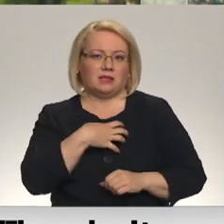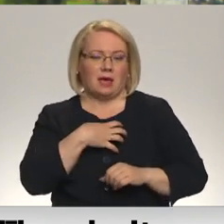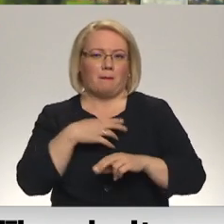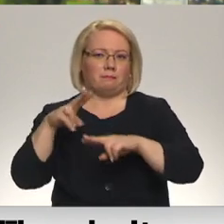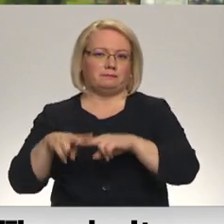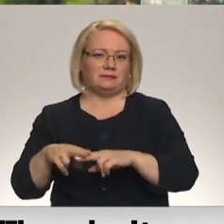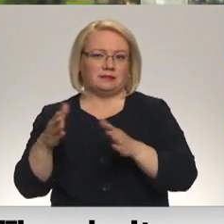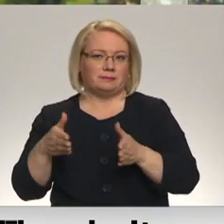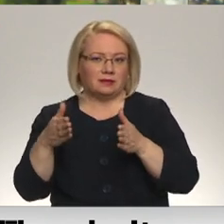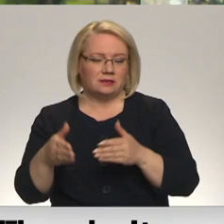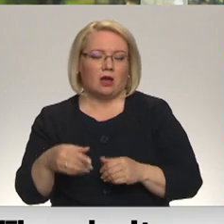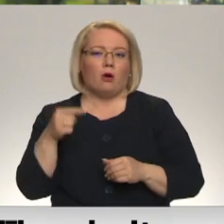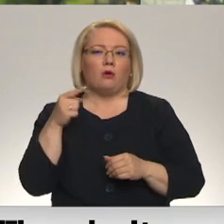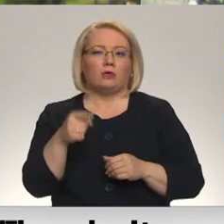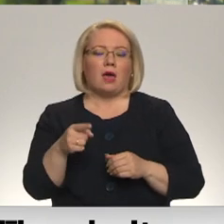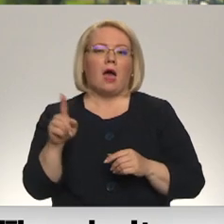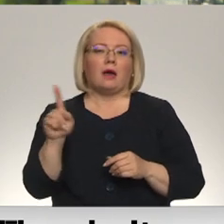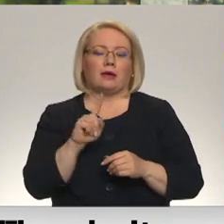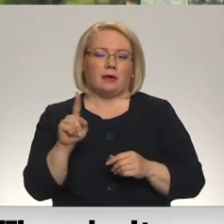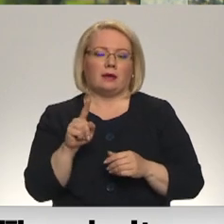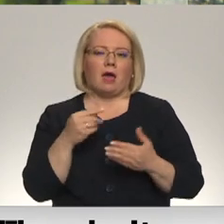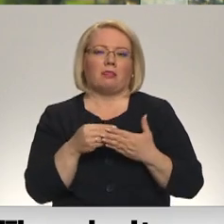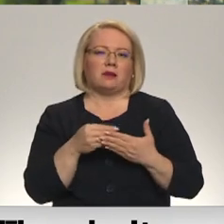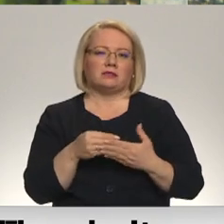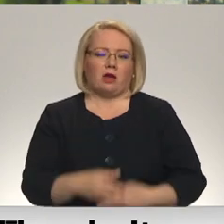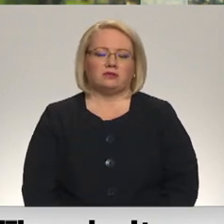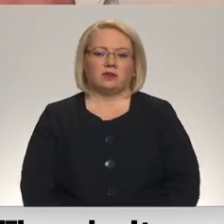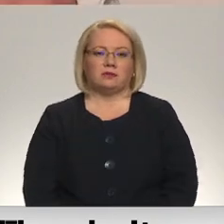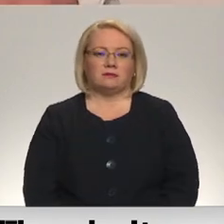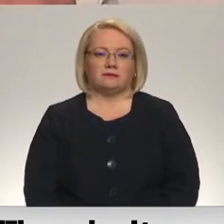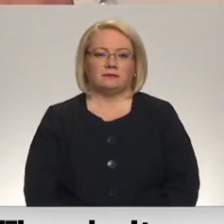Prioritārā pacienta drošība ir atmaksājusies. Plašāk Aija Kinca.